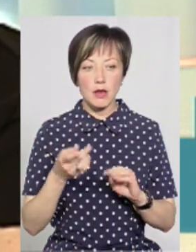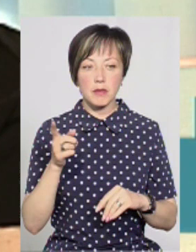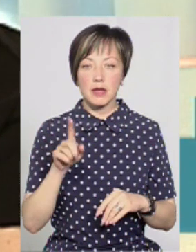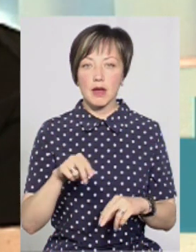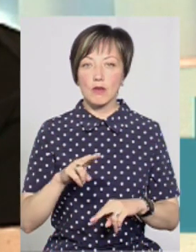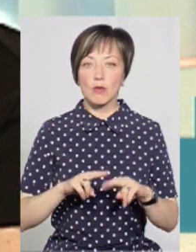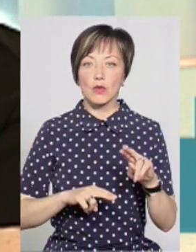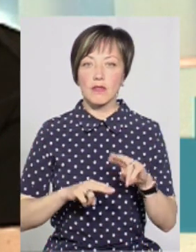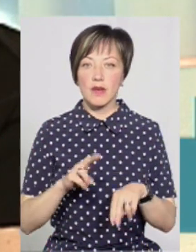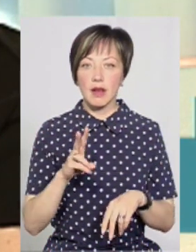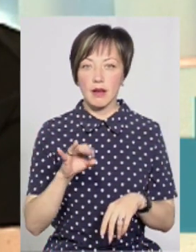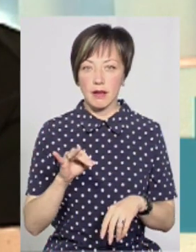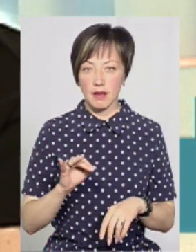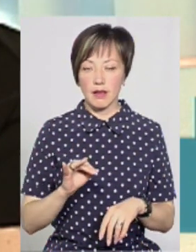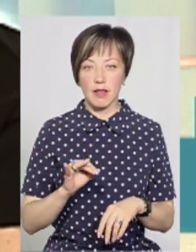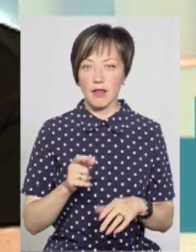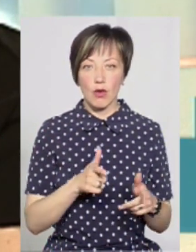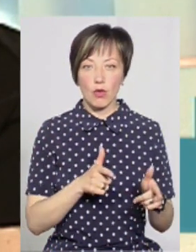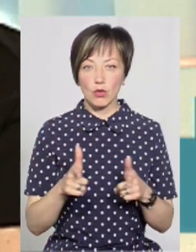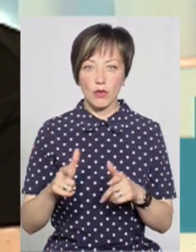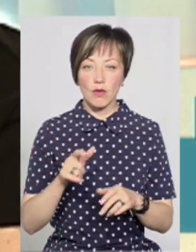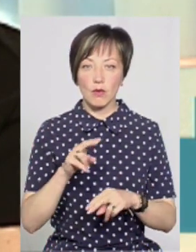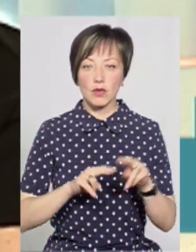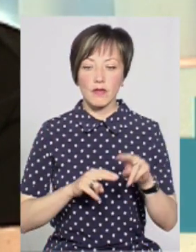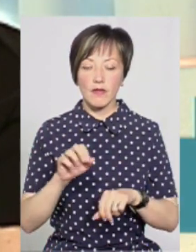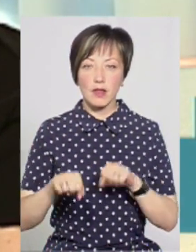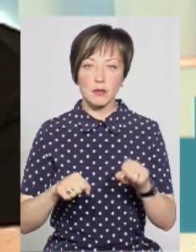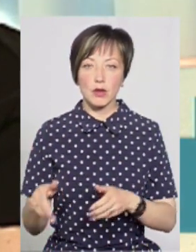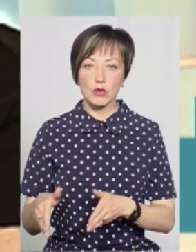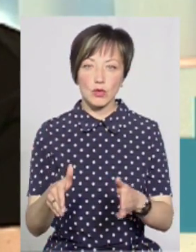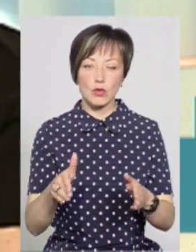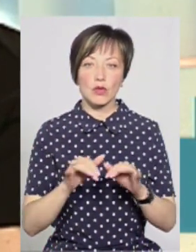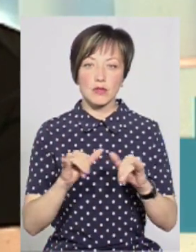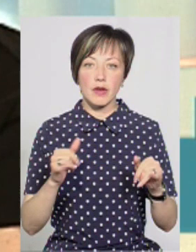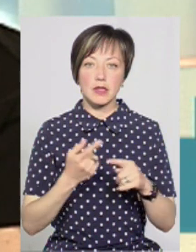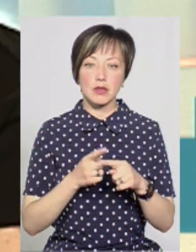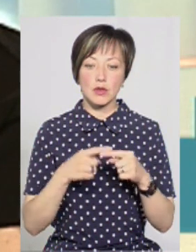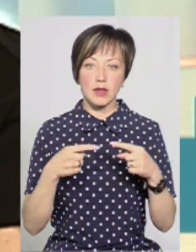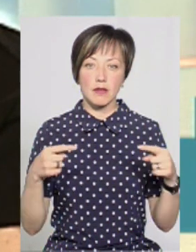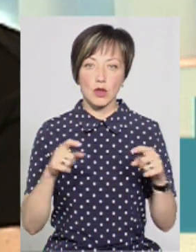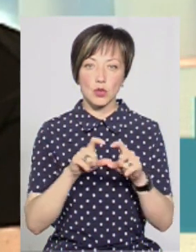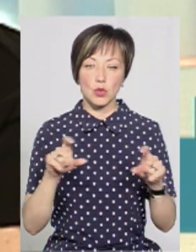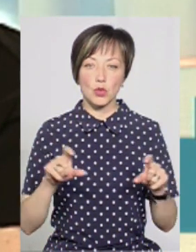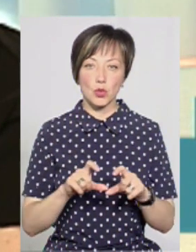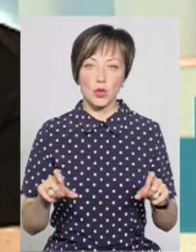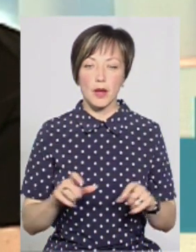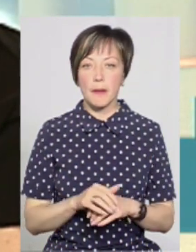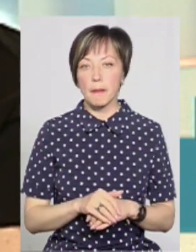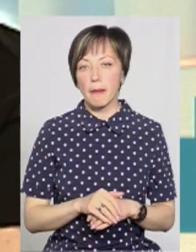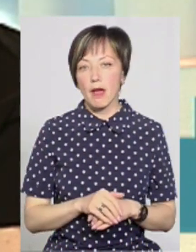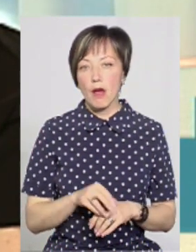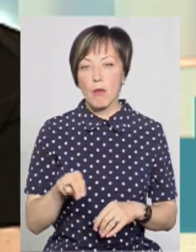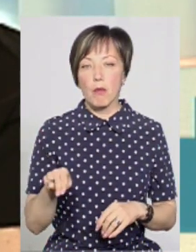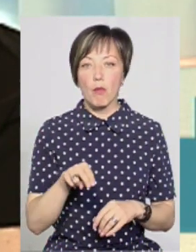і будівельники ще не дуже готові будувати ці велосипедні доріжки і розвивати цю велосипедну інфраструктуру. В